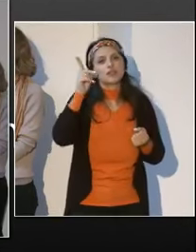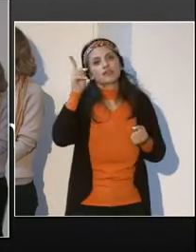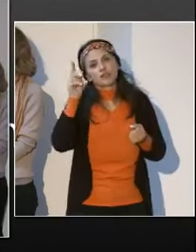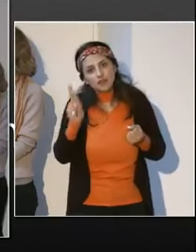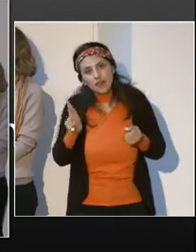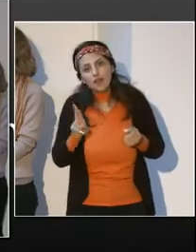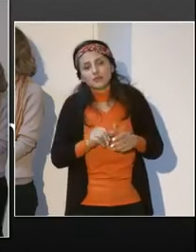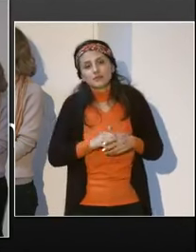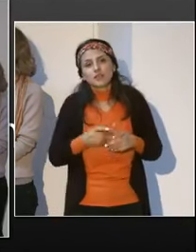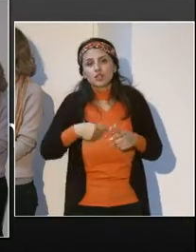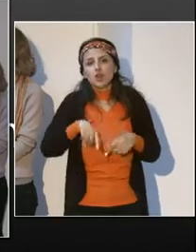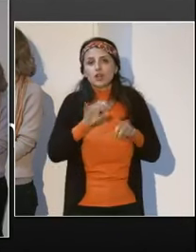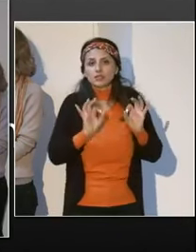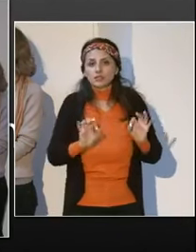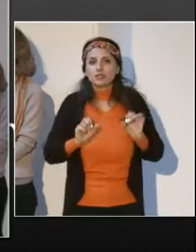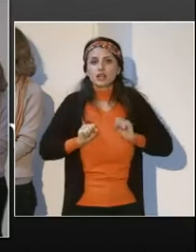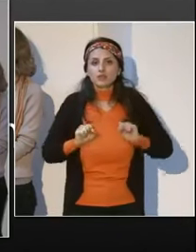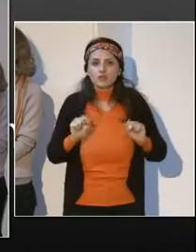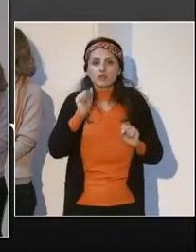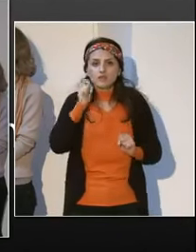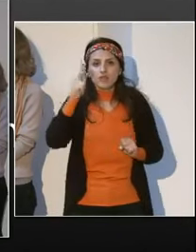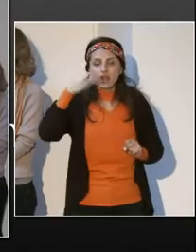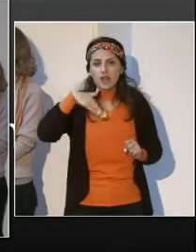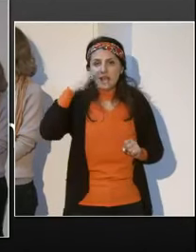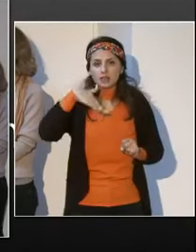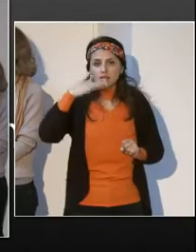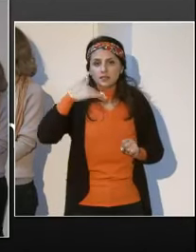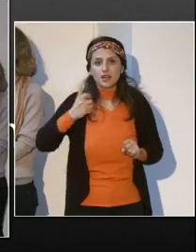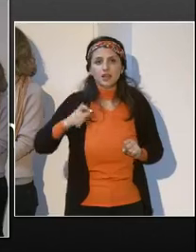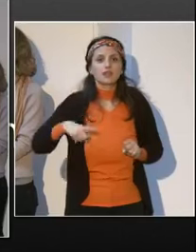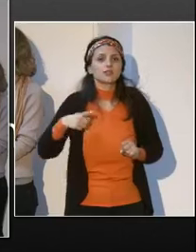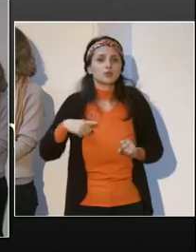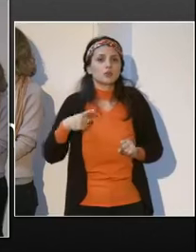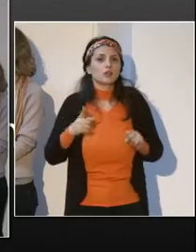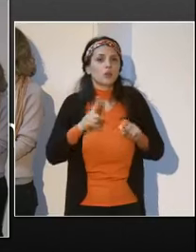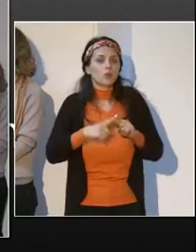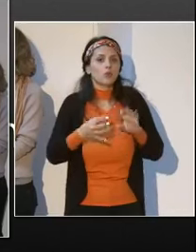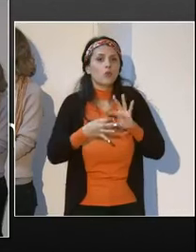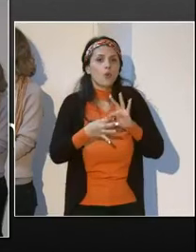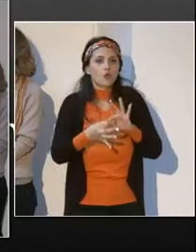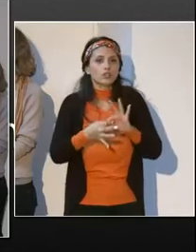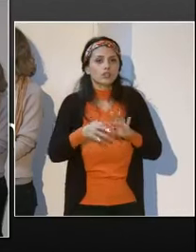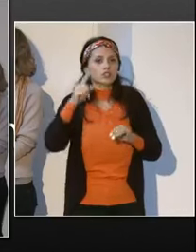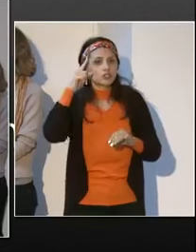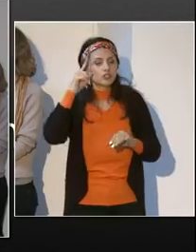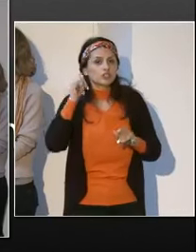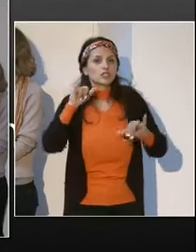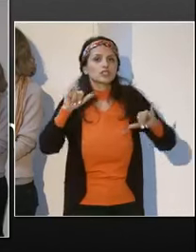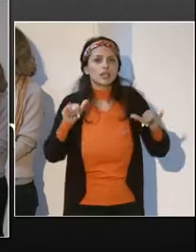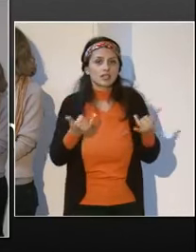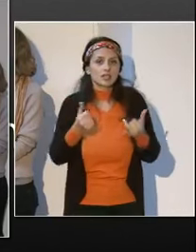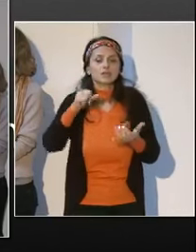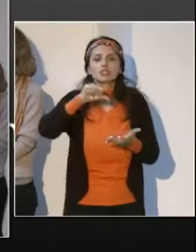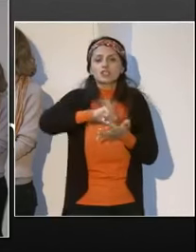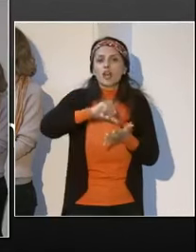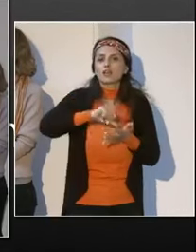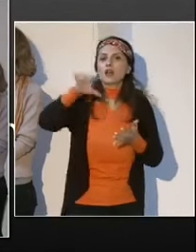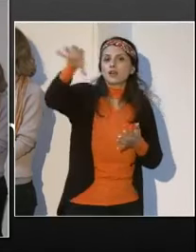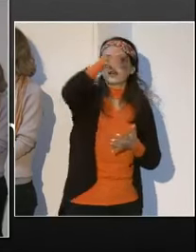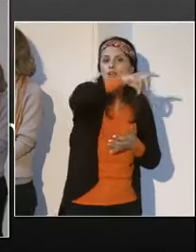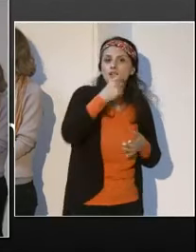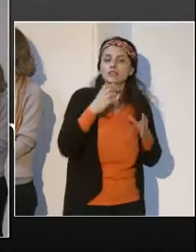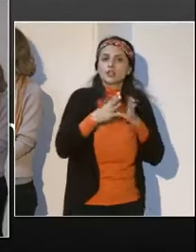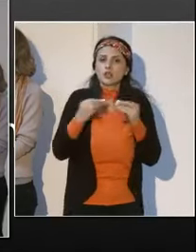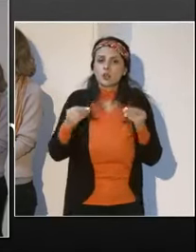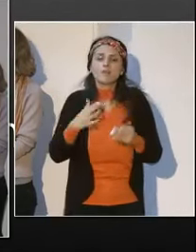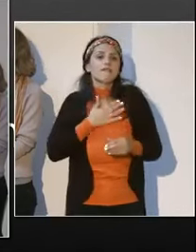ne asiguram in fiecare zi ca suntem în contact cu oamenii ce stim ce se intampla in centrele din Țara am